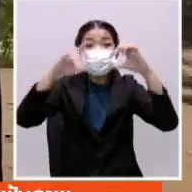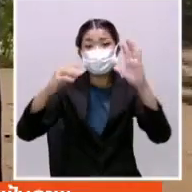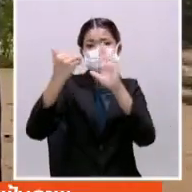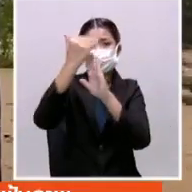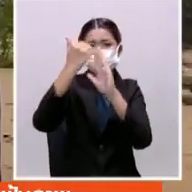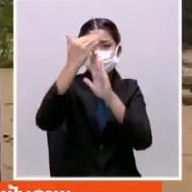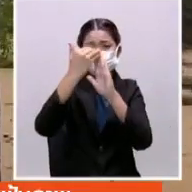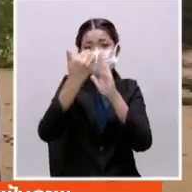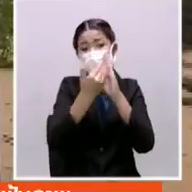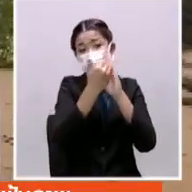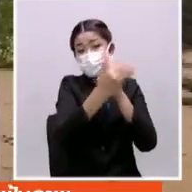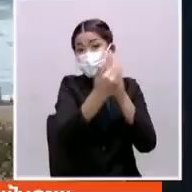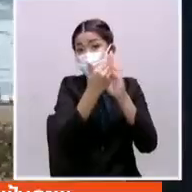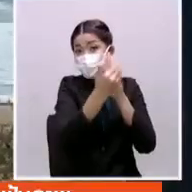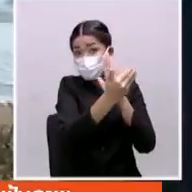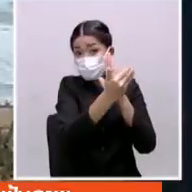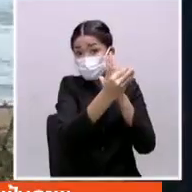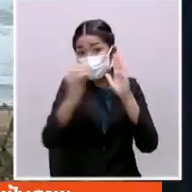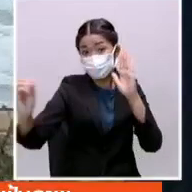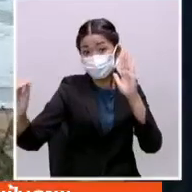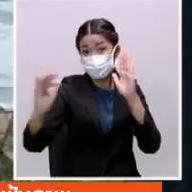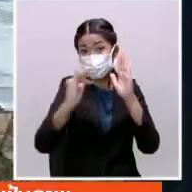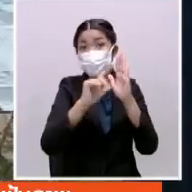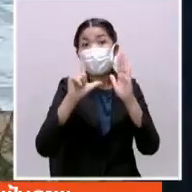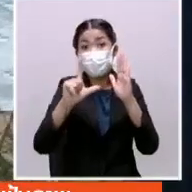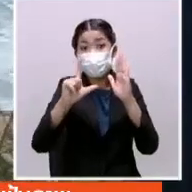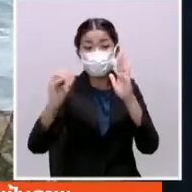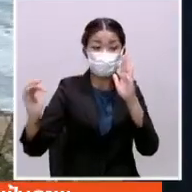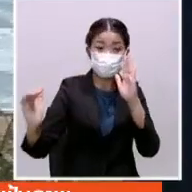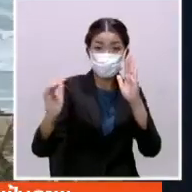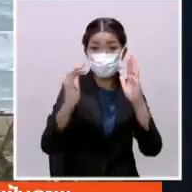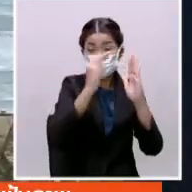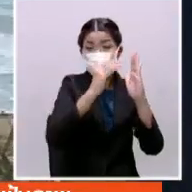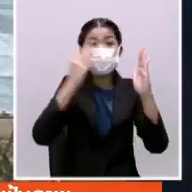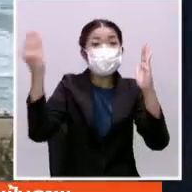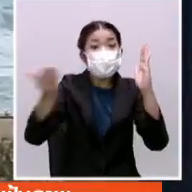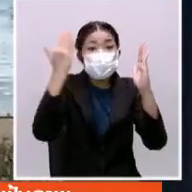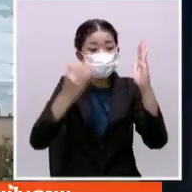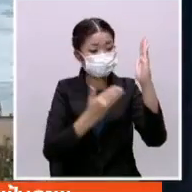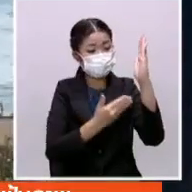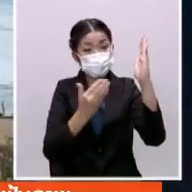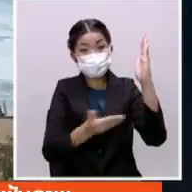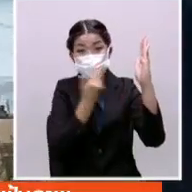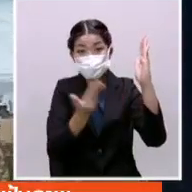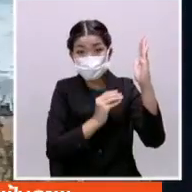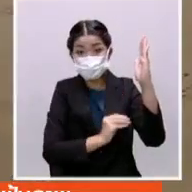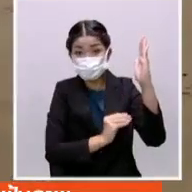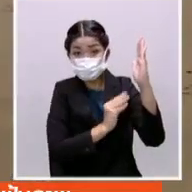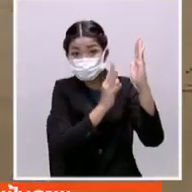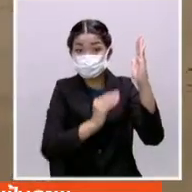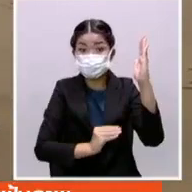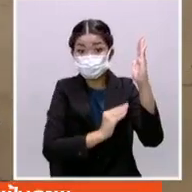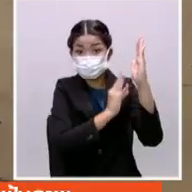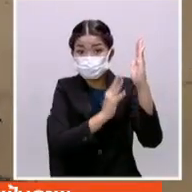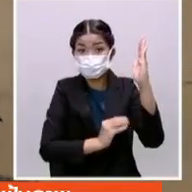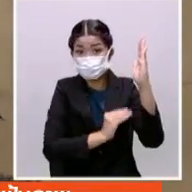นและภาคตะวันออกเฉียงเหนือตอนบนเข้าสู่หย่อมความกดอากาศต่ำประกอบกับมรสุมตะวันตกเฉียงใต้กำลังปานกลางที่พัดปก